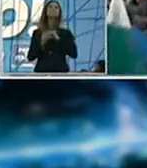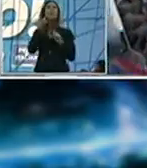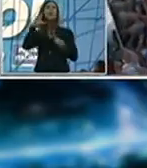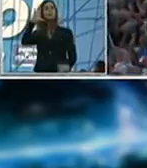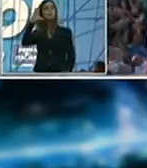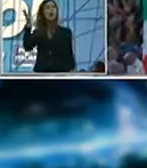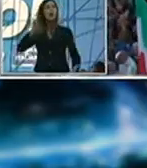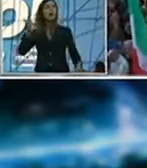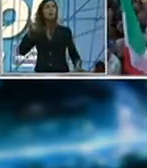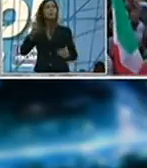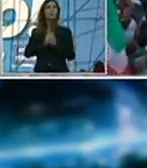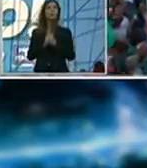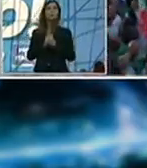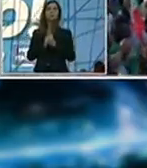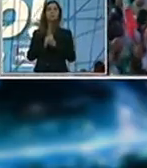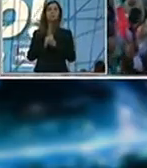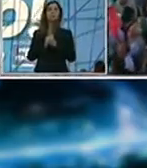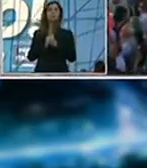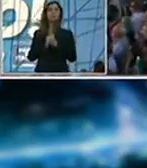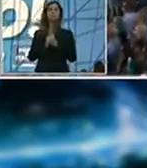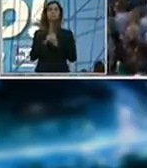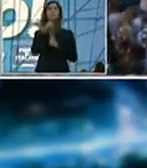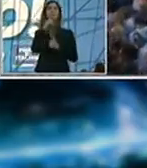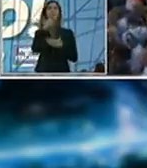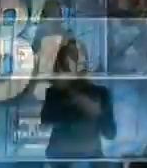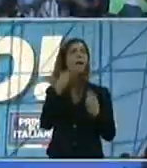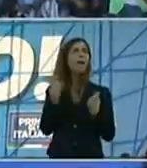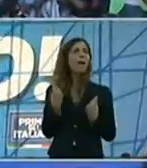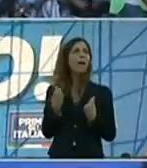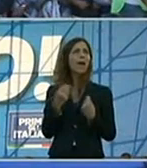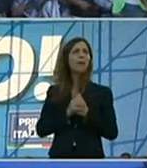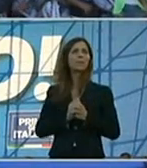lì. Certo, ecco. E questo mi sembrava che fosse 700.000 per la questura,